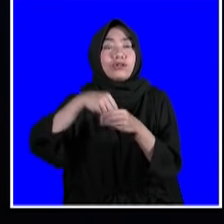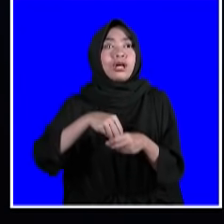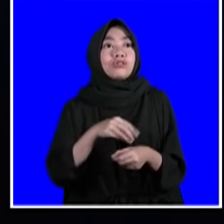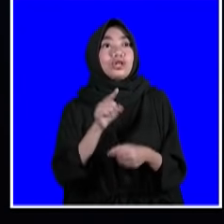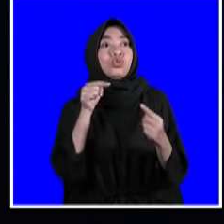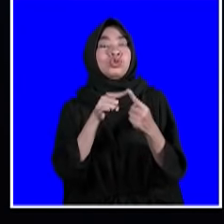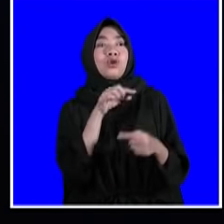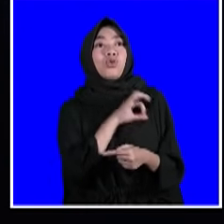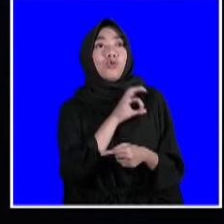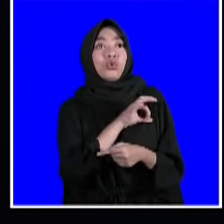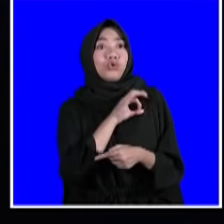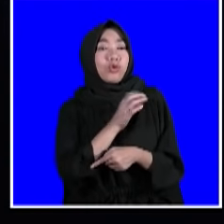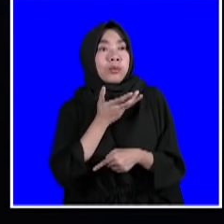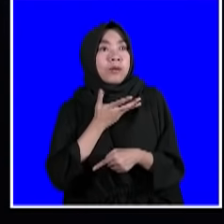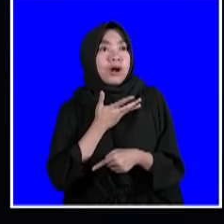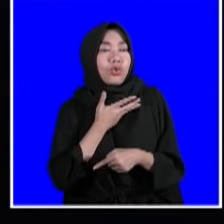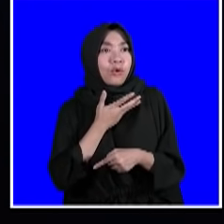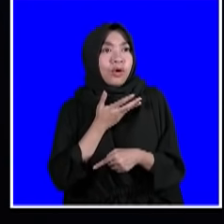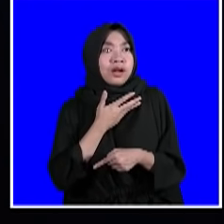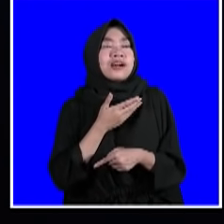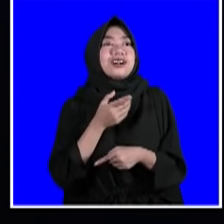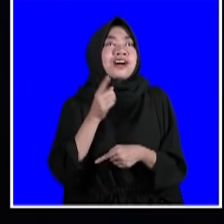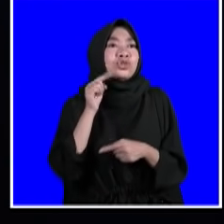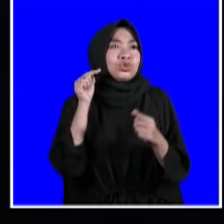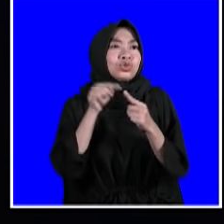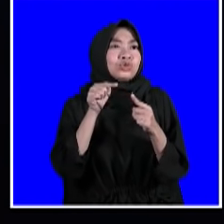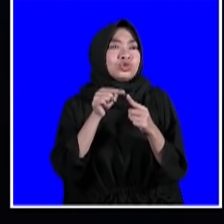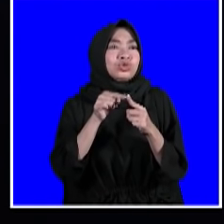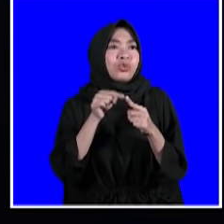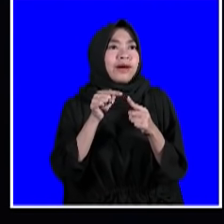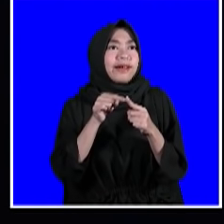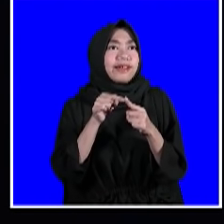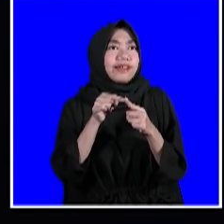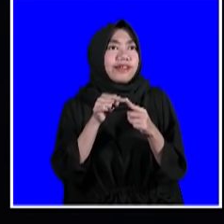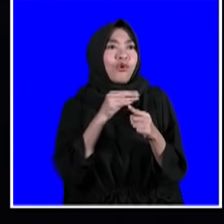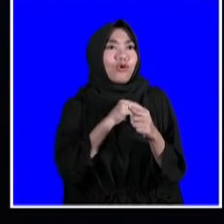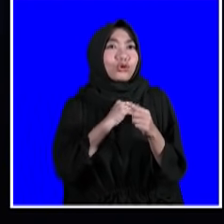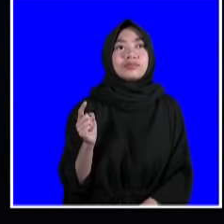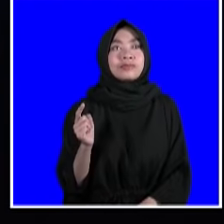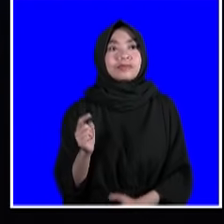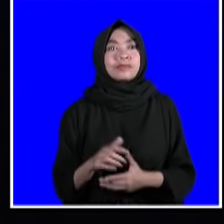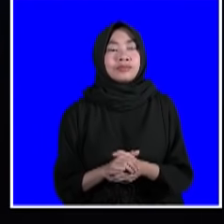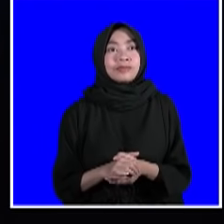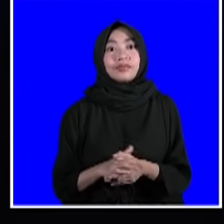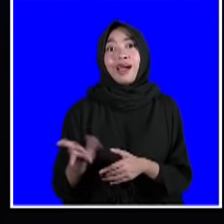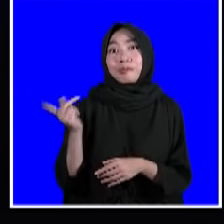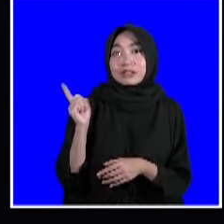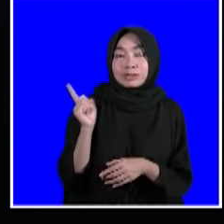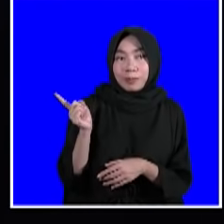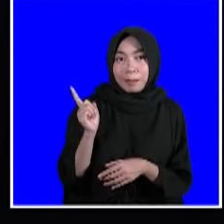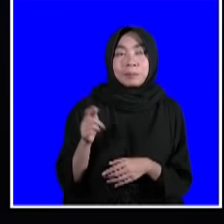mendapatkan keuntungan, tapi tidak boleh menetapkan tujuan investasi untuk untung setinggi-tingginya. Sebab harus